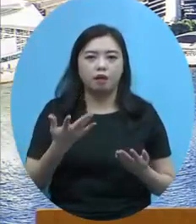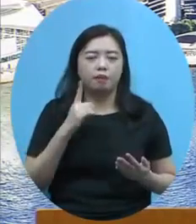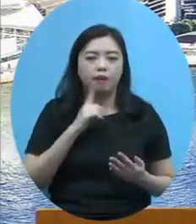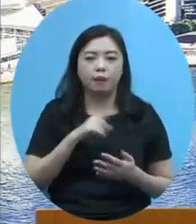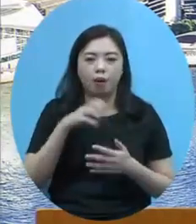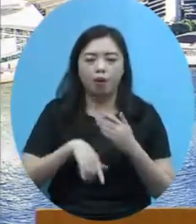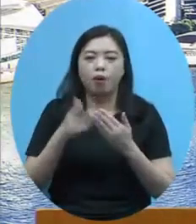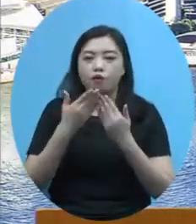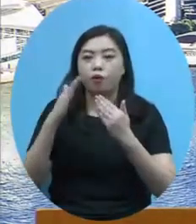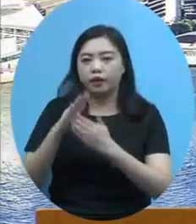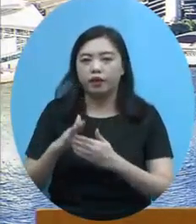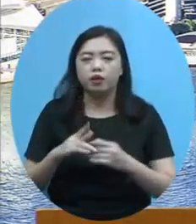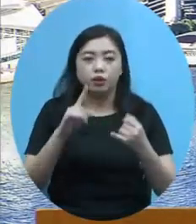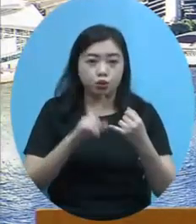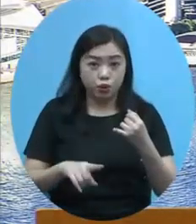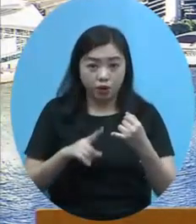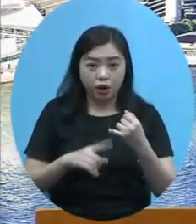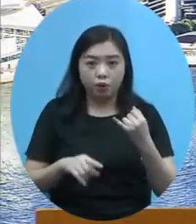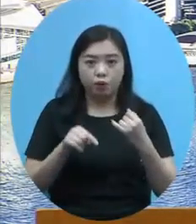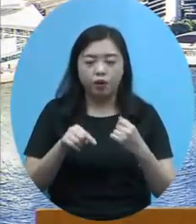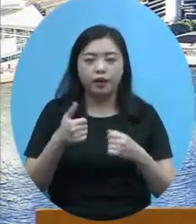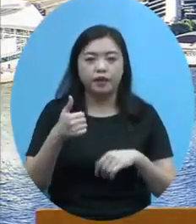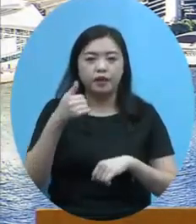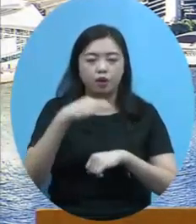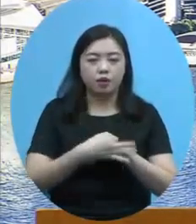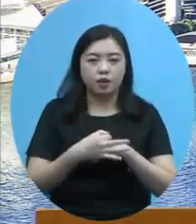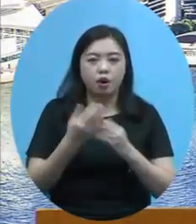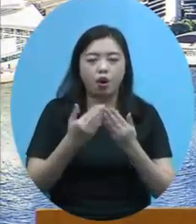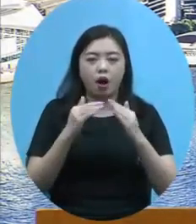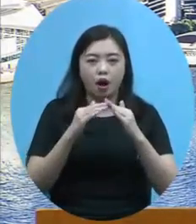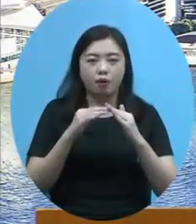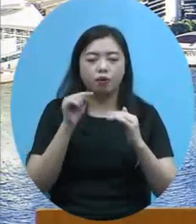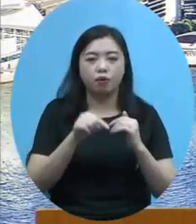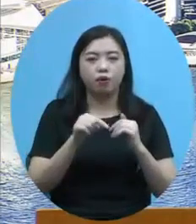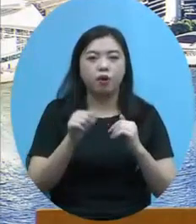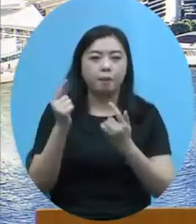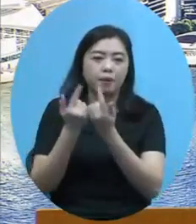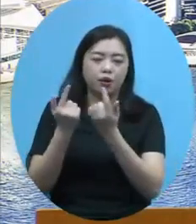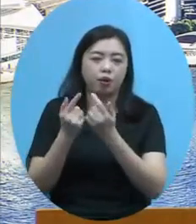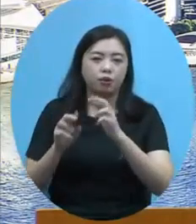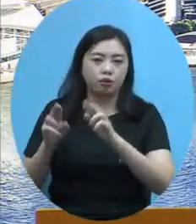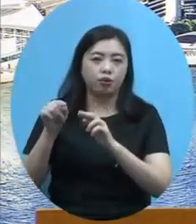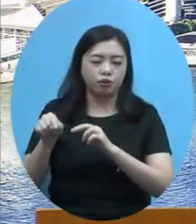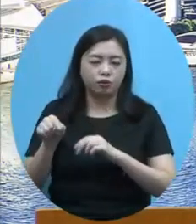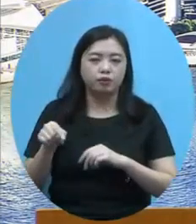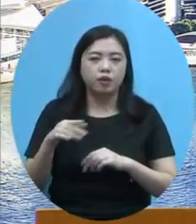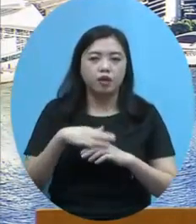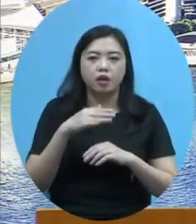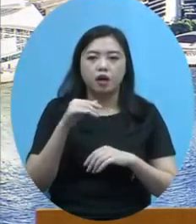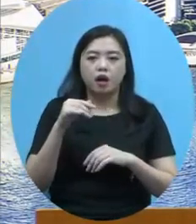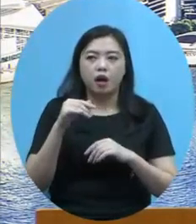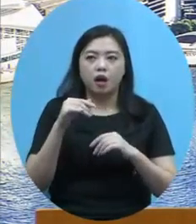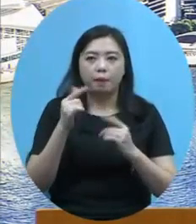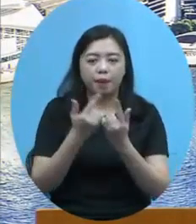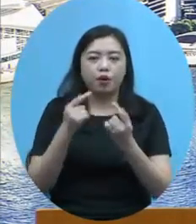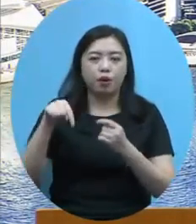停课。咁最后一间咧就系International College Hong Kong New Territories 喺北区嘅。咁喺9:30